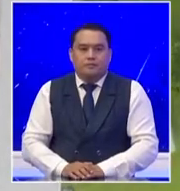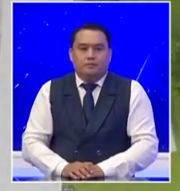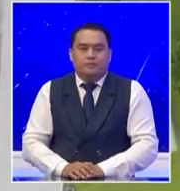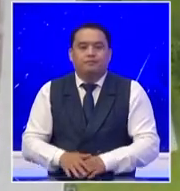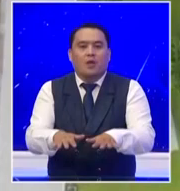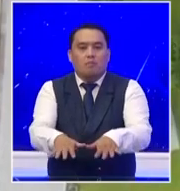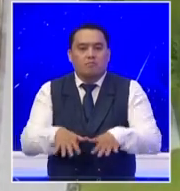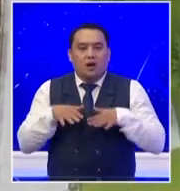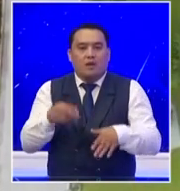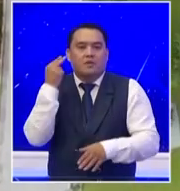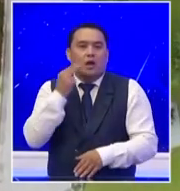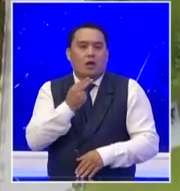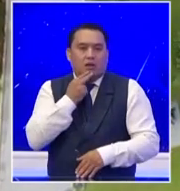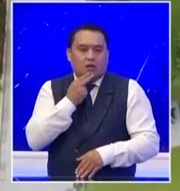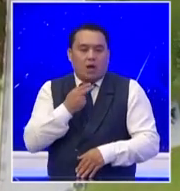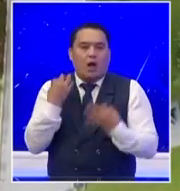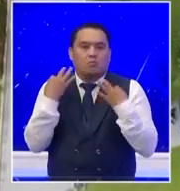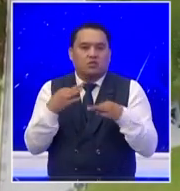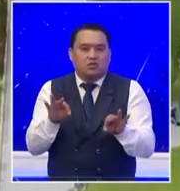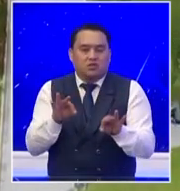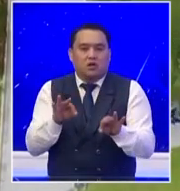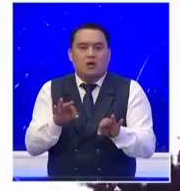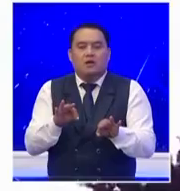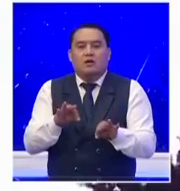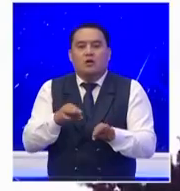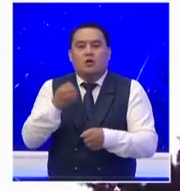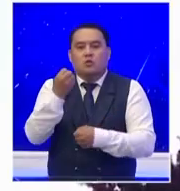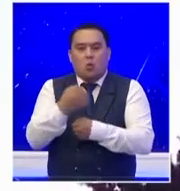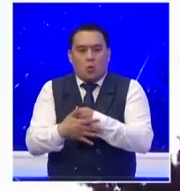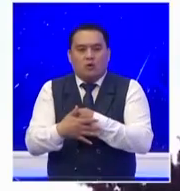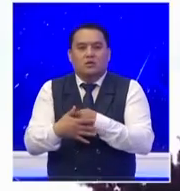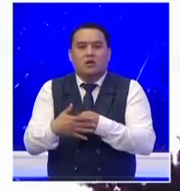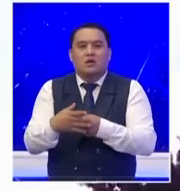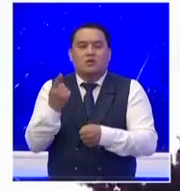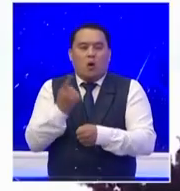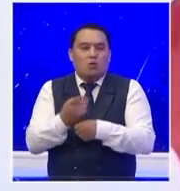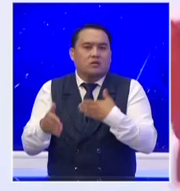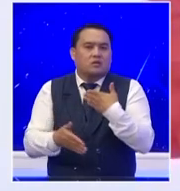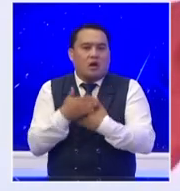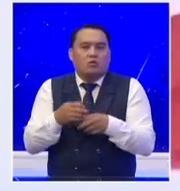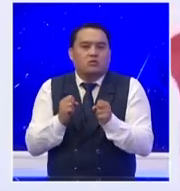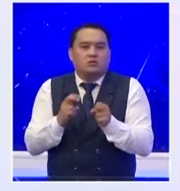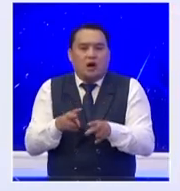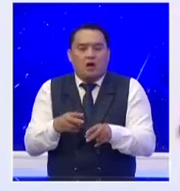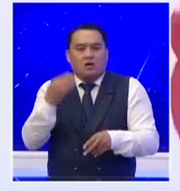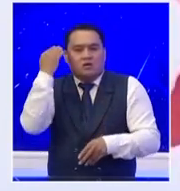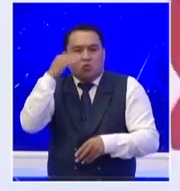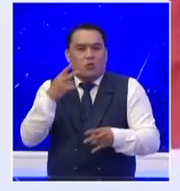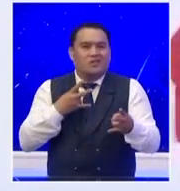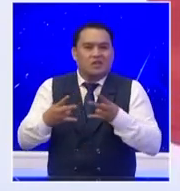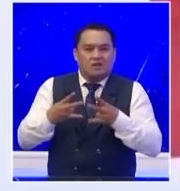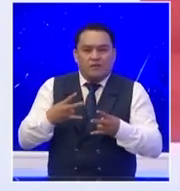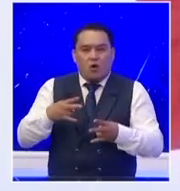Парламент Китая принял закон об обеспечении национальной безопасности в Гонконге. Он нацелен на предотвращение и наказание таких действий, как сепаратизм, терроризм,